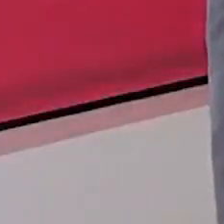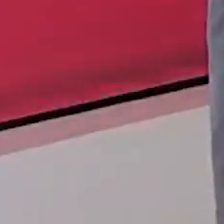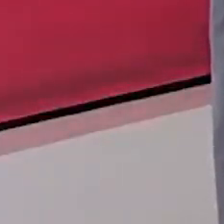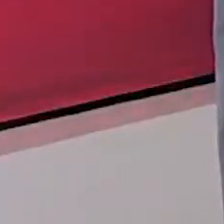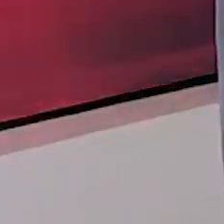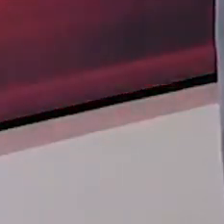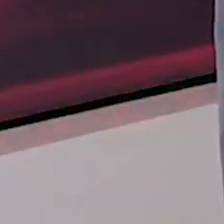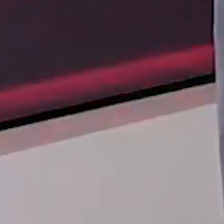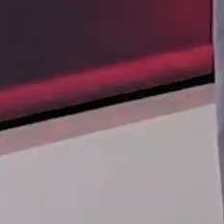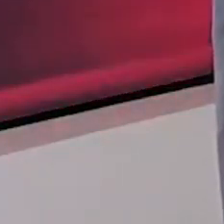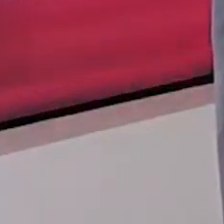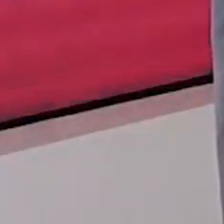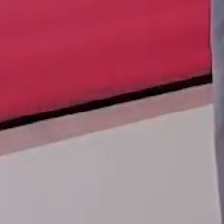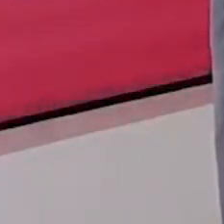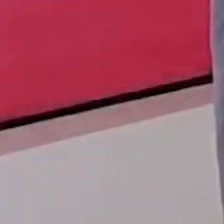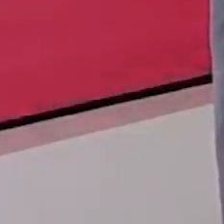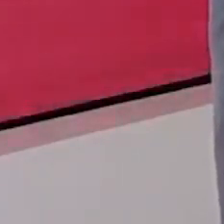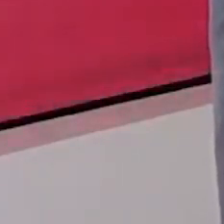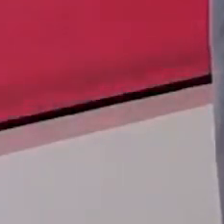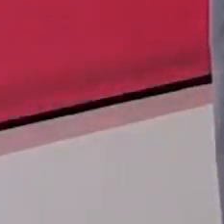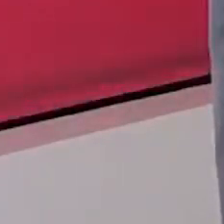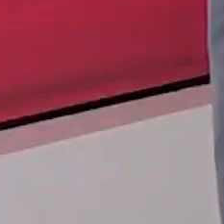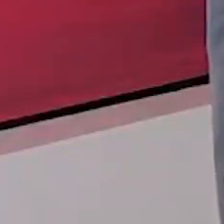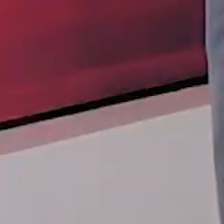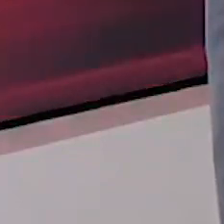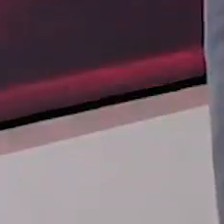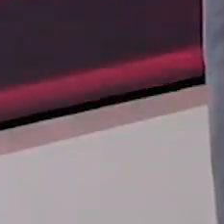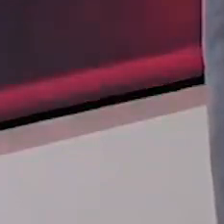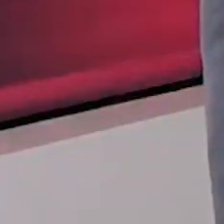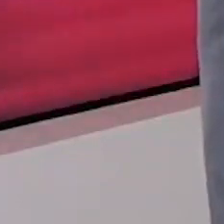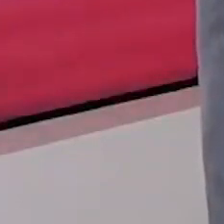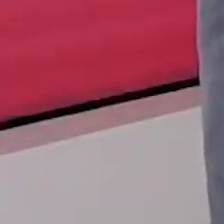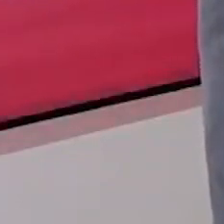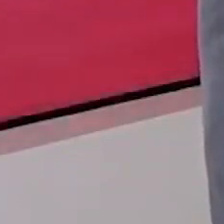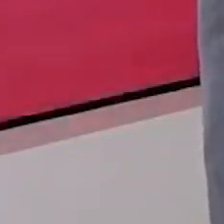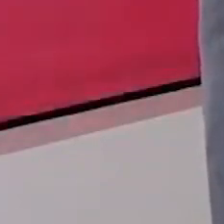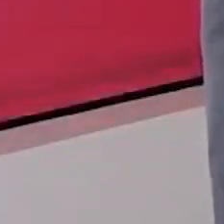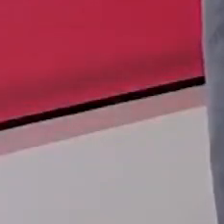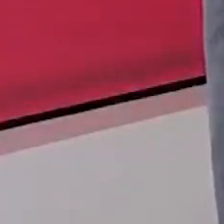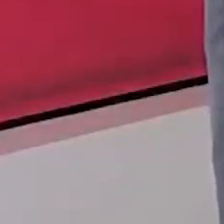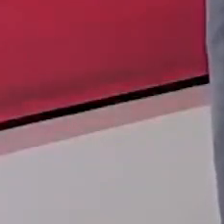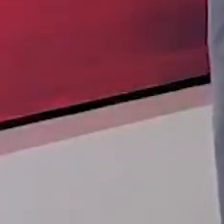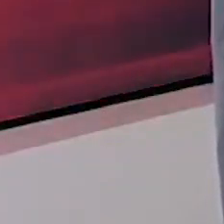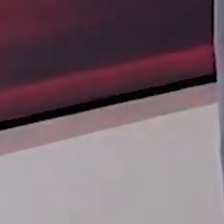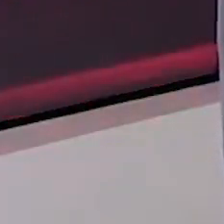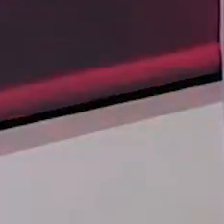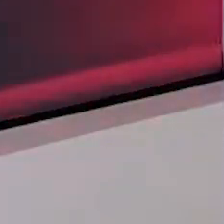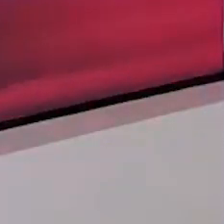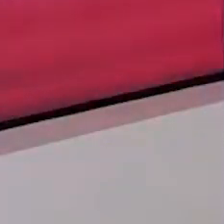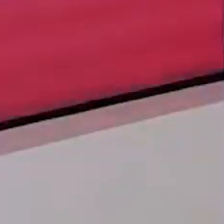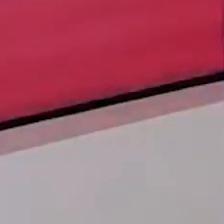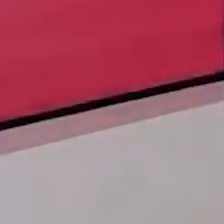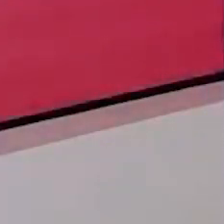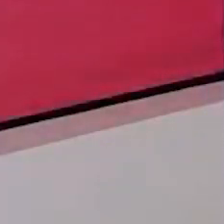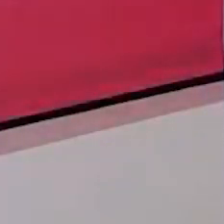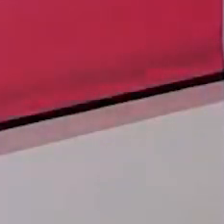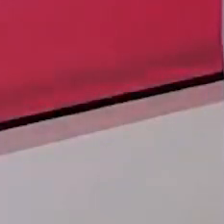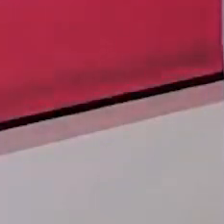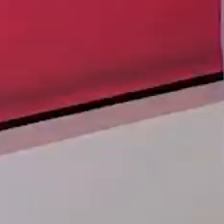YouTube sa mga kapuso abroad subaybayan niyo kami sa jma pinoy tv at www.gmanews.tv